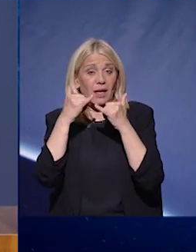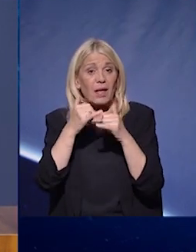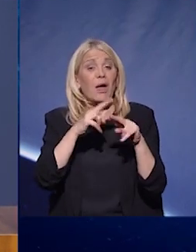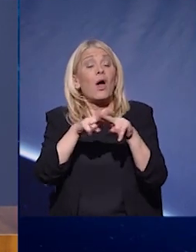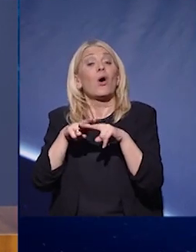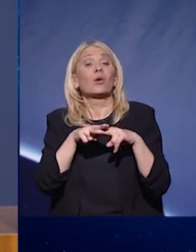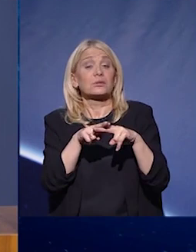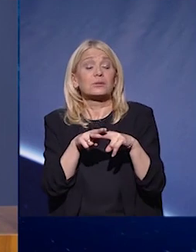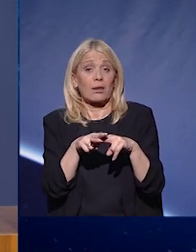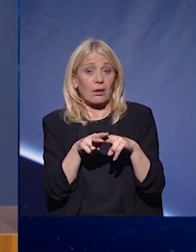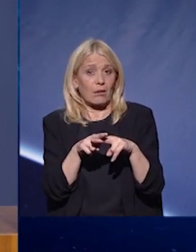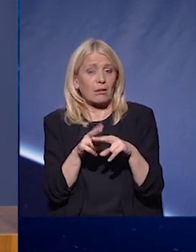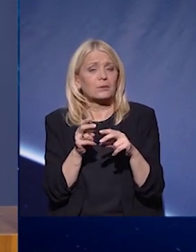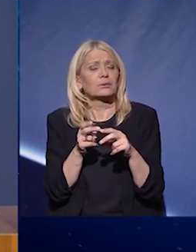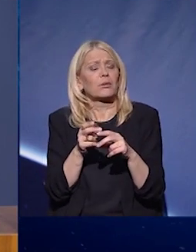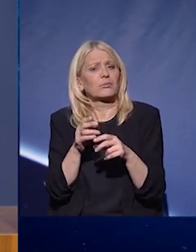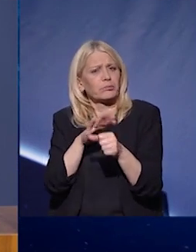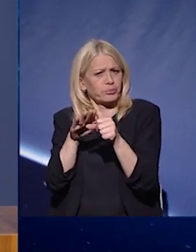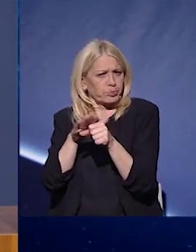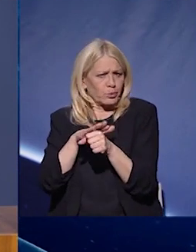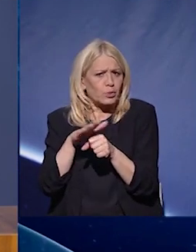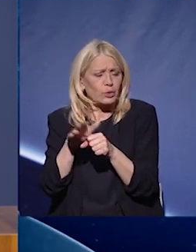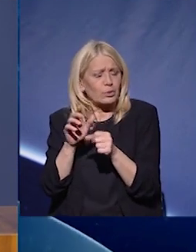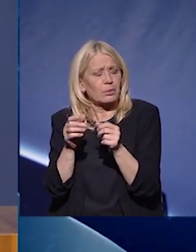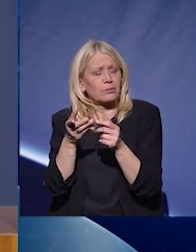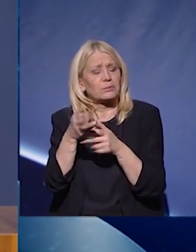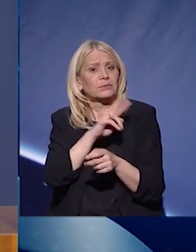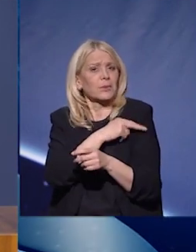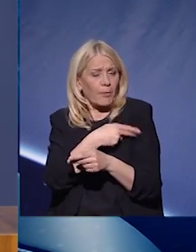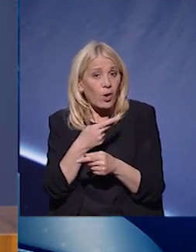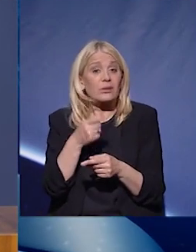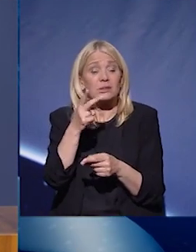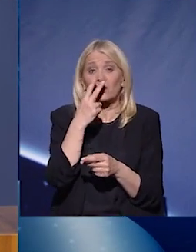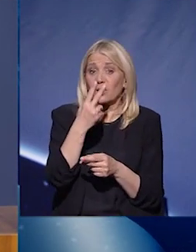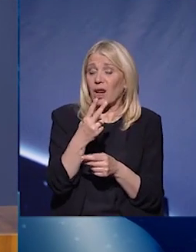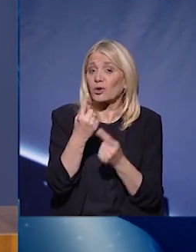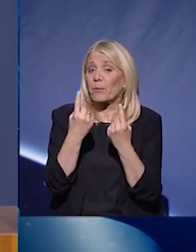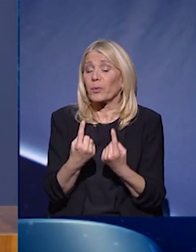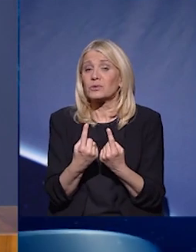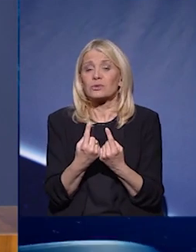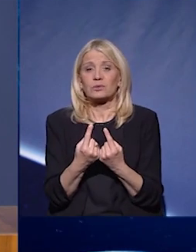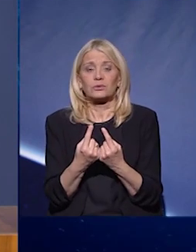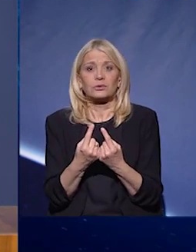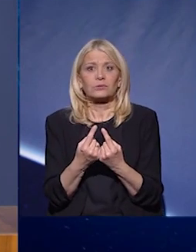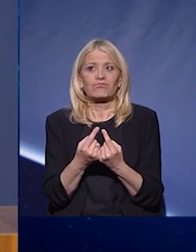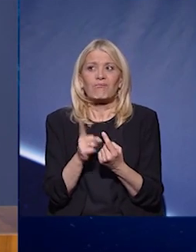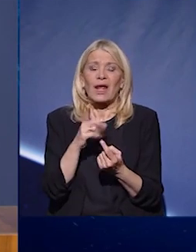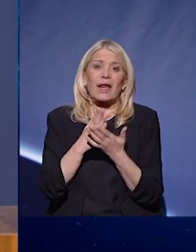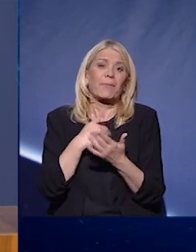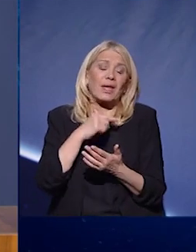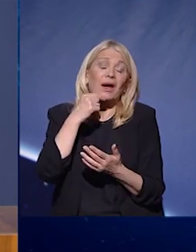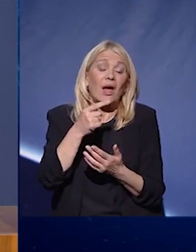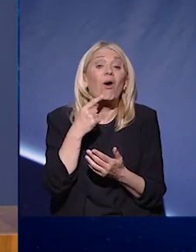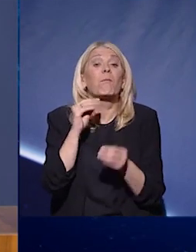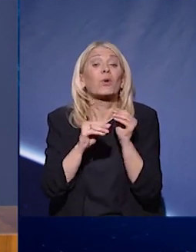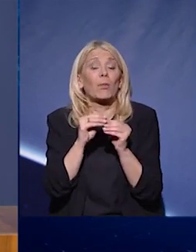Ostali se takođe popunjavaju. Jednostavno tu postoje očigledno, ne bih rekao problemi,